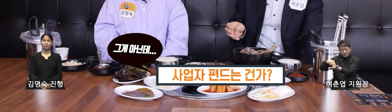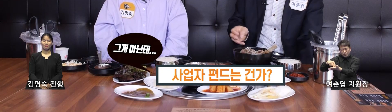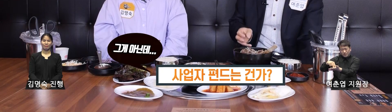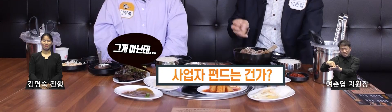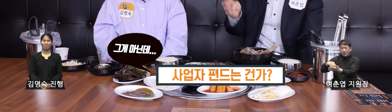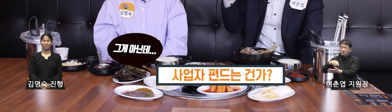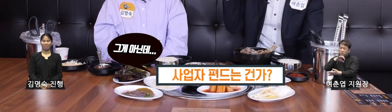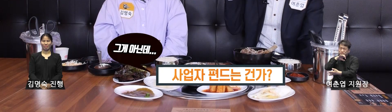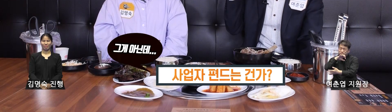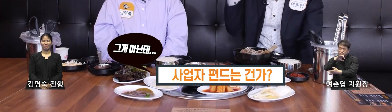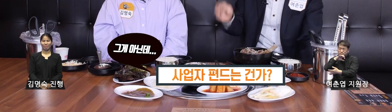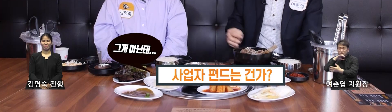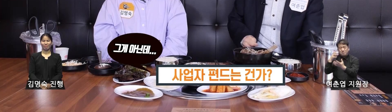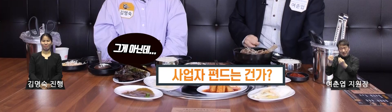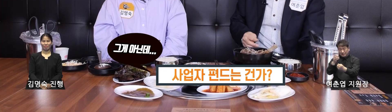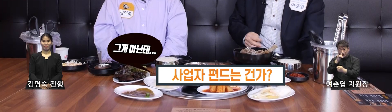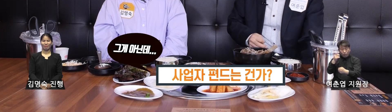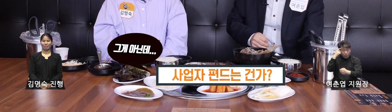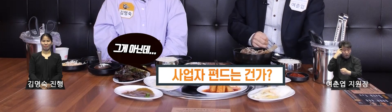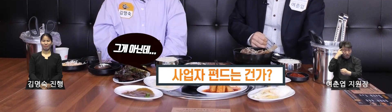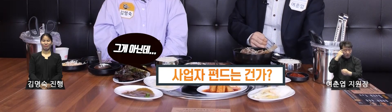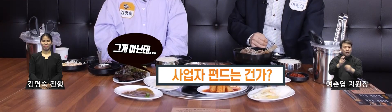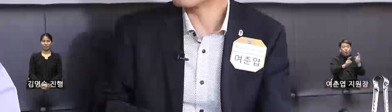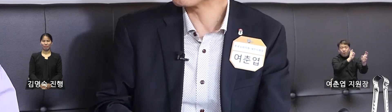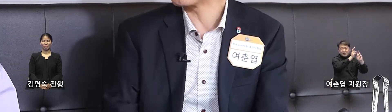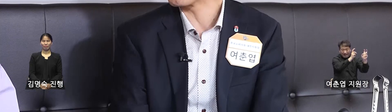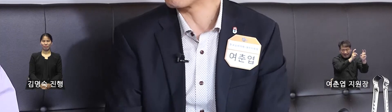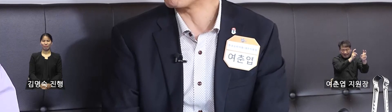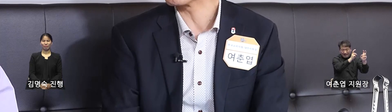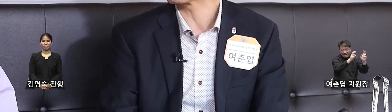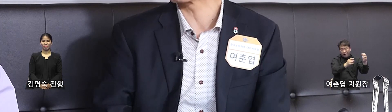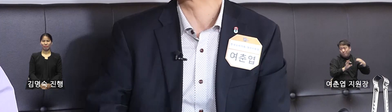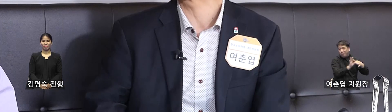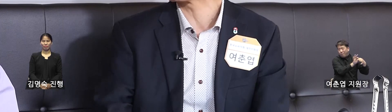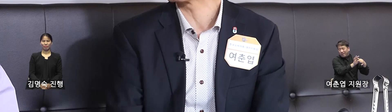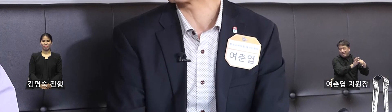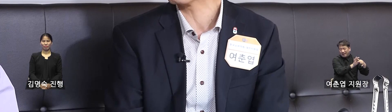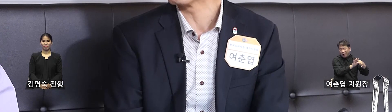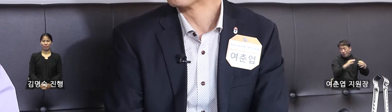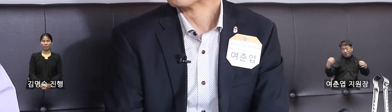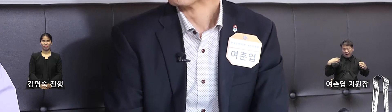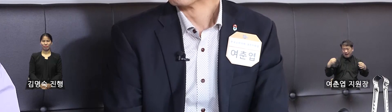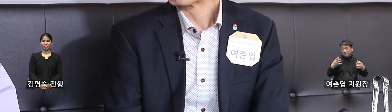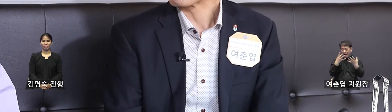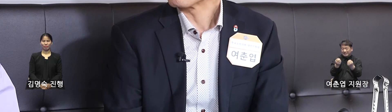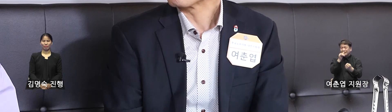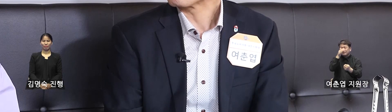든다라든지 사업자 뭘 보호원이라든지 이런 얘기를 많이 하시는데 그런 건 아니고요.